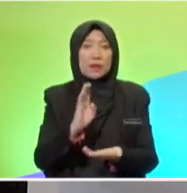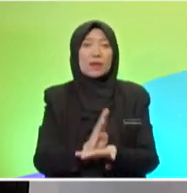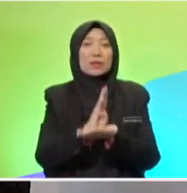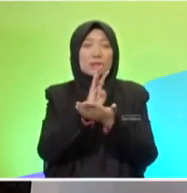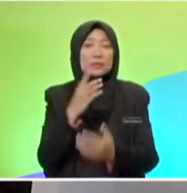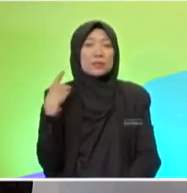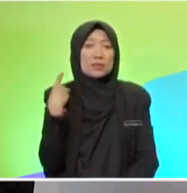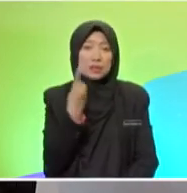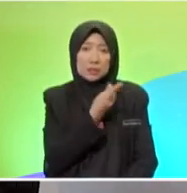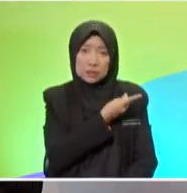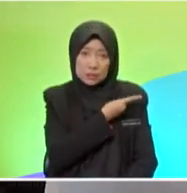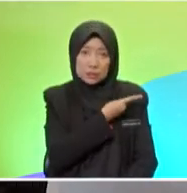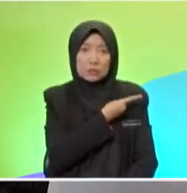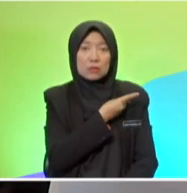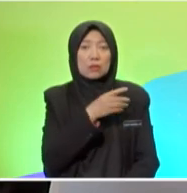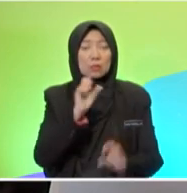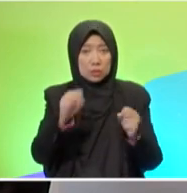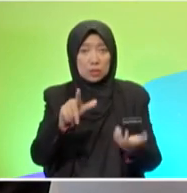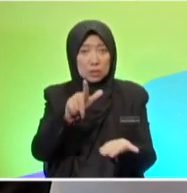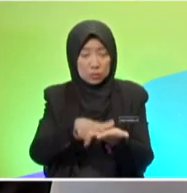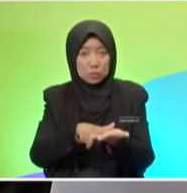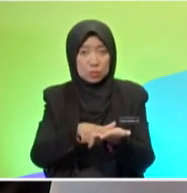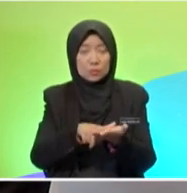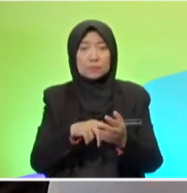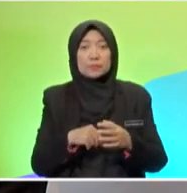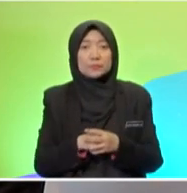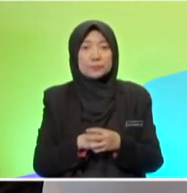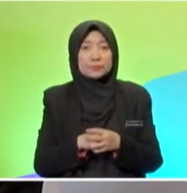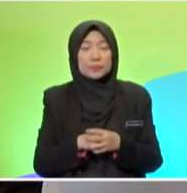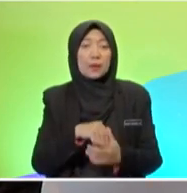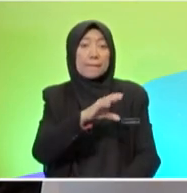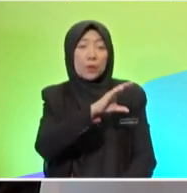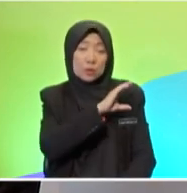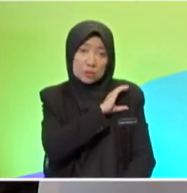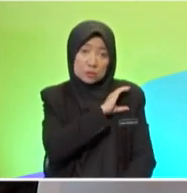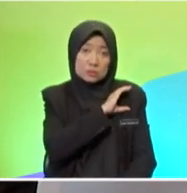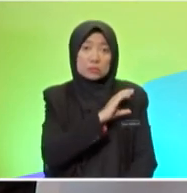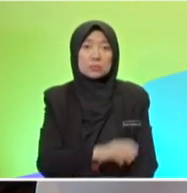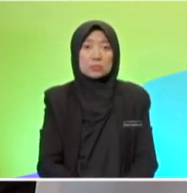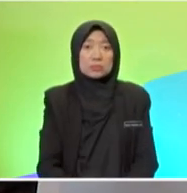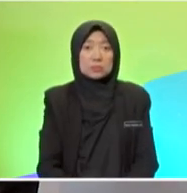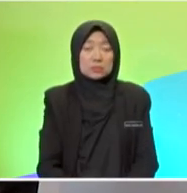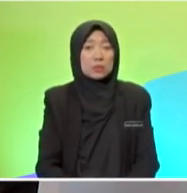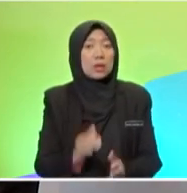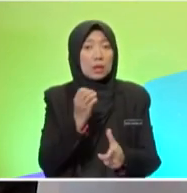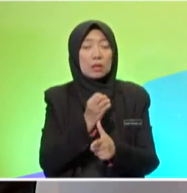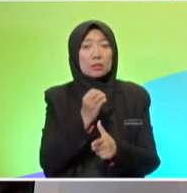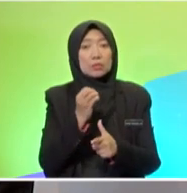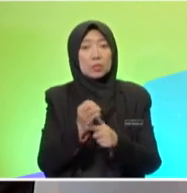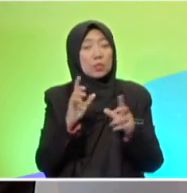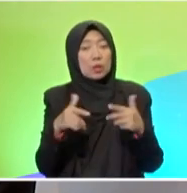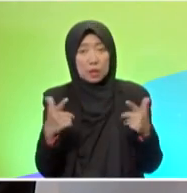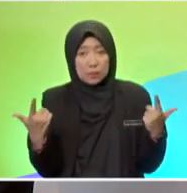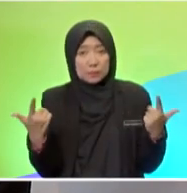kita juga boleh laporkan kepada pihak berkuasa setepatan seperti polis Oke dan pihak-pihak yang lain dan paling